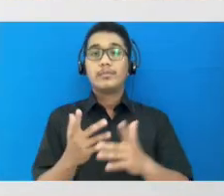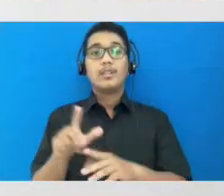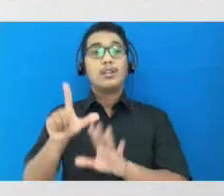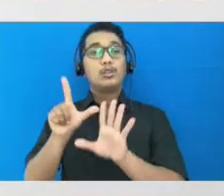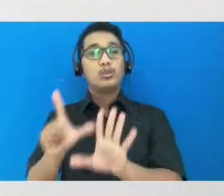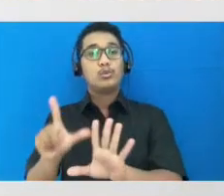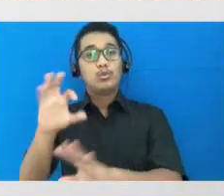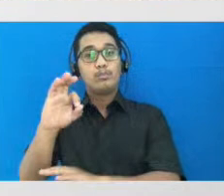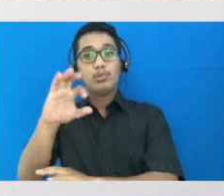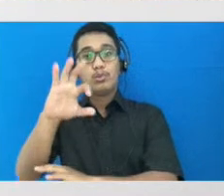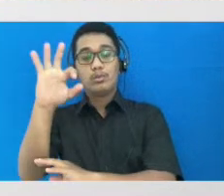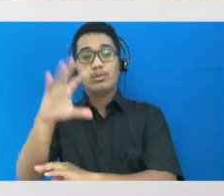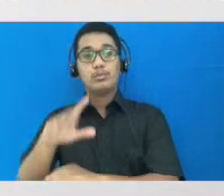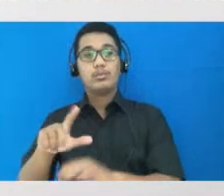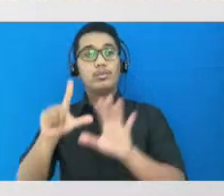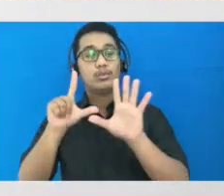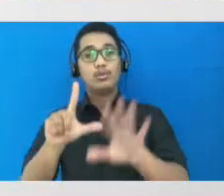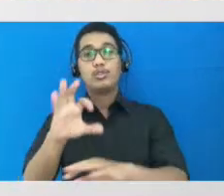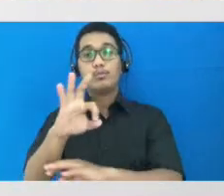70% dari